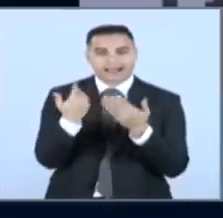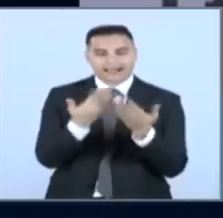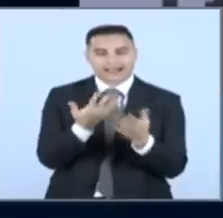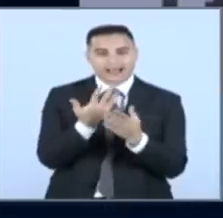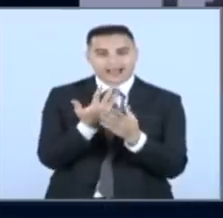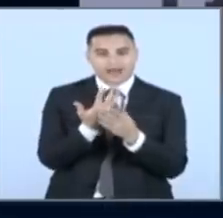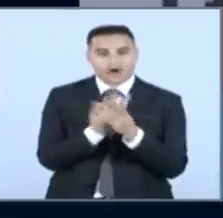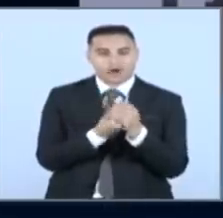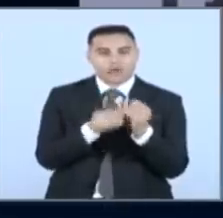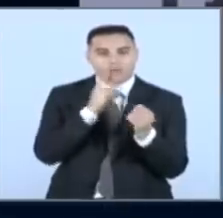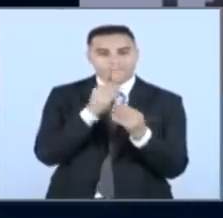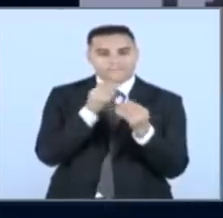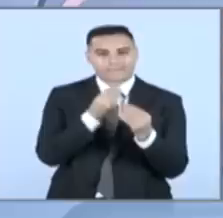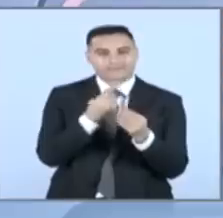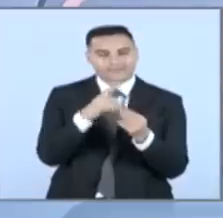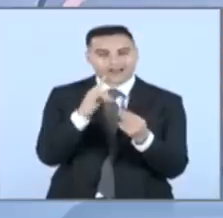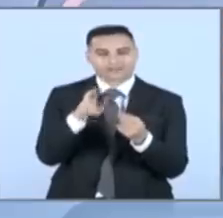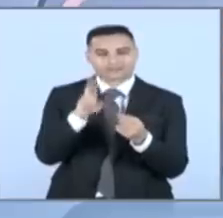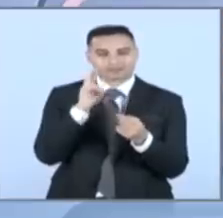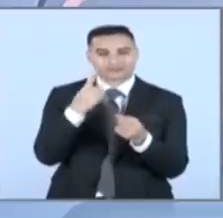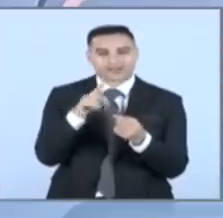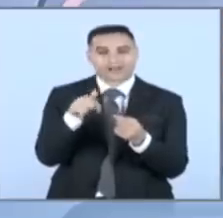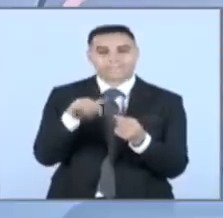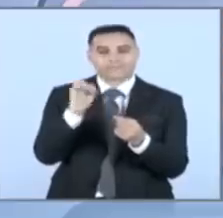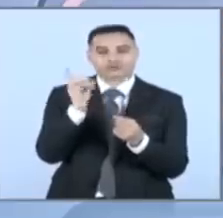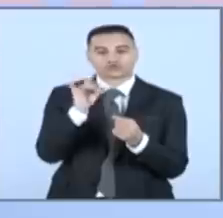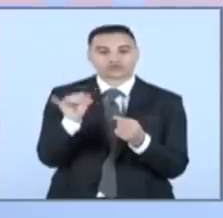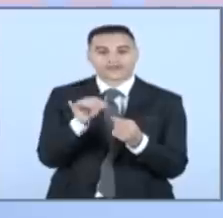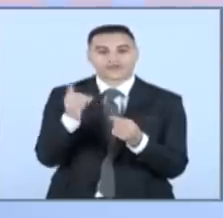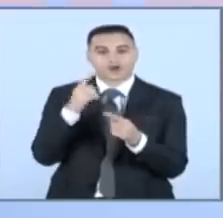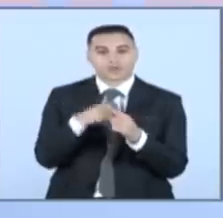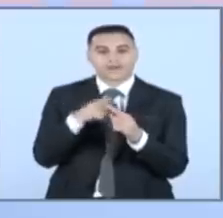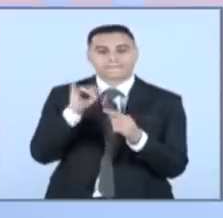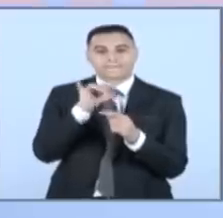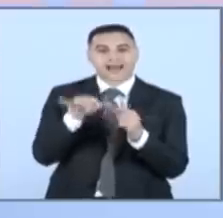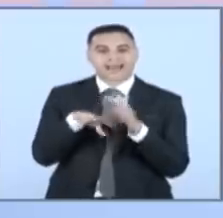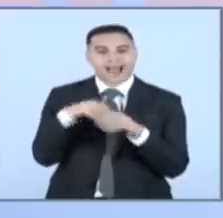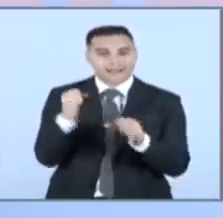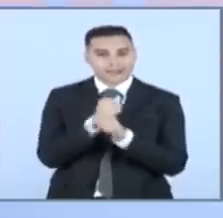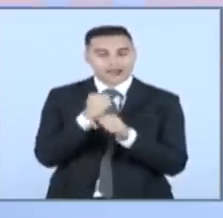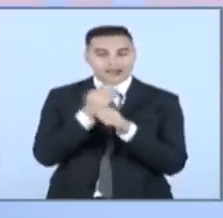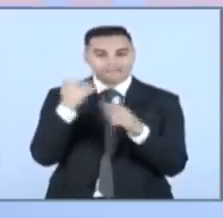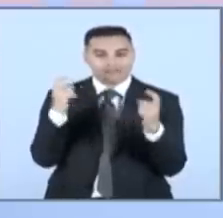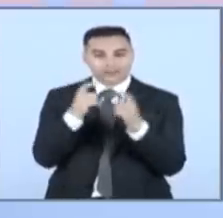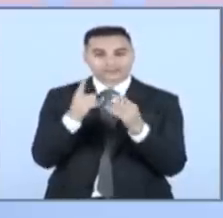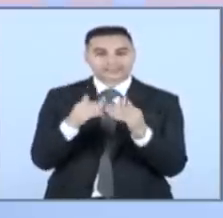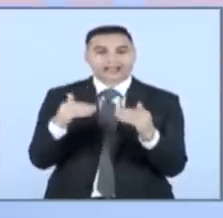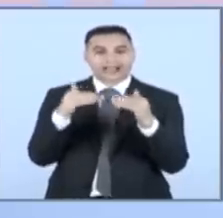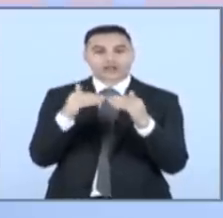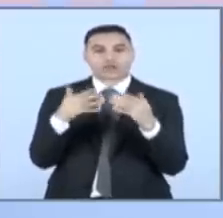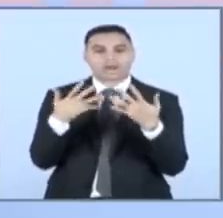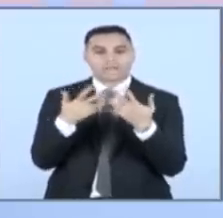آسر لمامته. برضو مصطفى ومي، انتوا عملتوا كويس أول ماتش اللي فات، اتعادلتوا مع